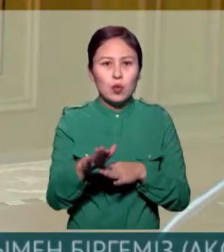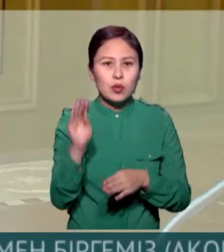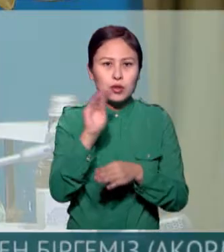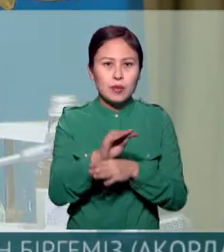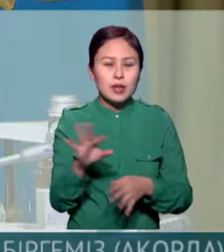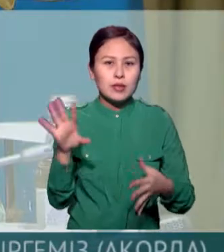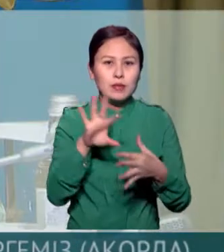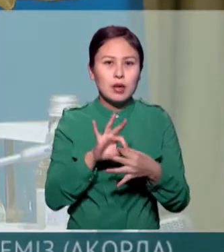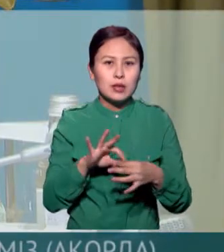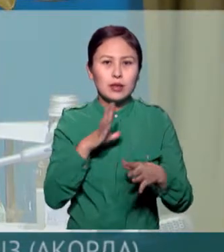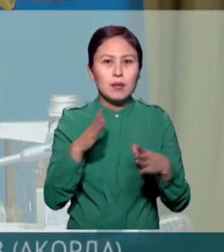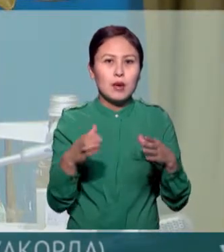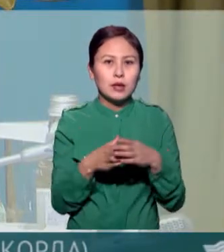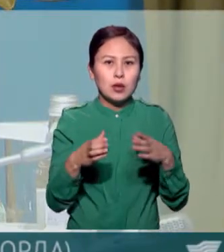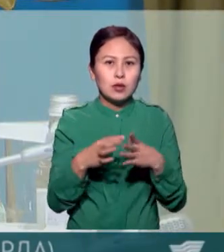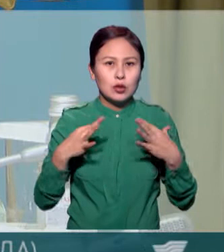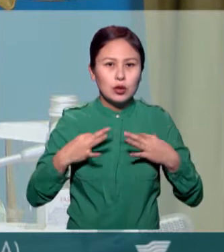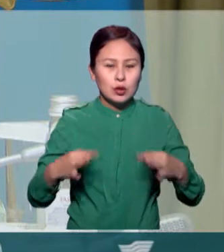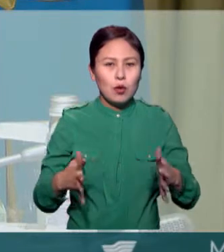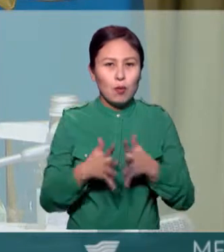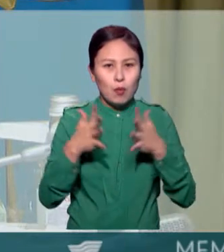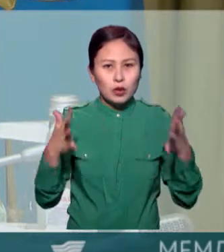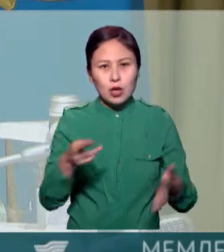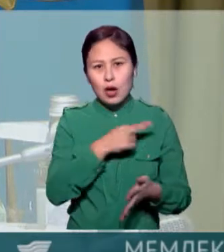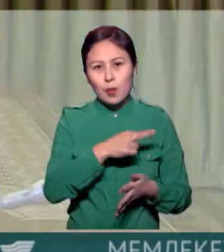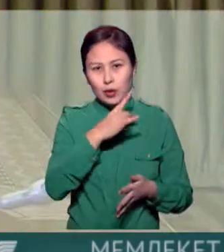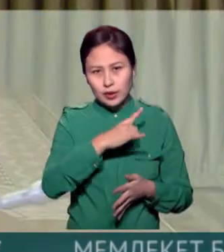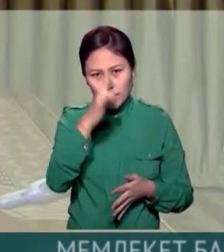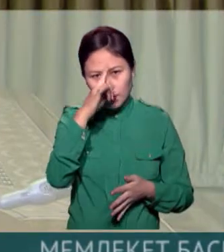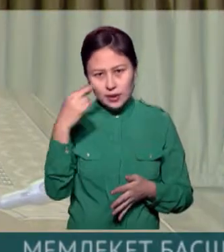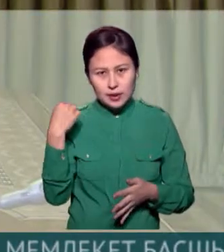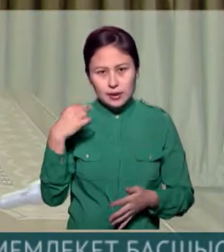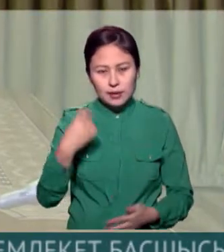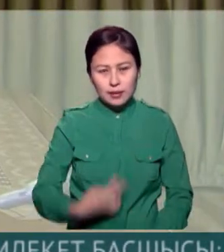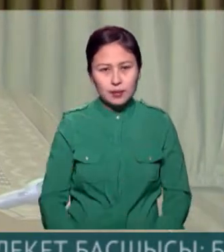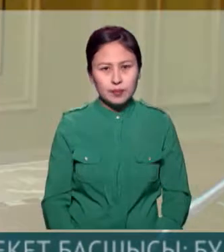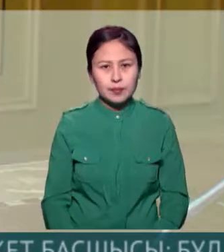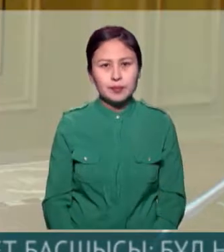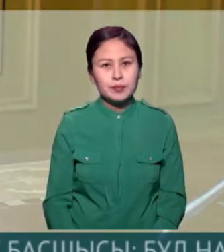кірісеміз. Осыған байланысты партияның алдында өте үлкен жұмыстар тұр, деді Қазақстан президенті.